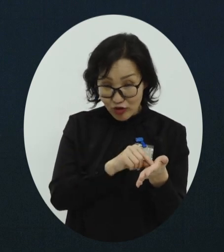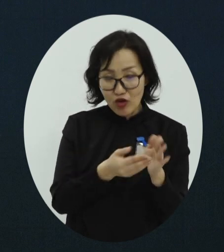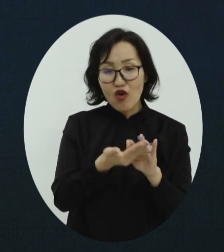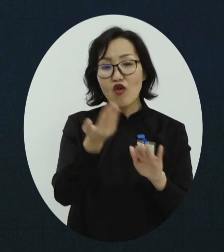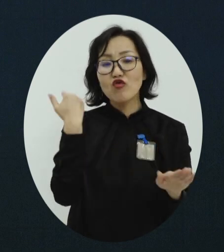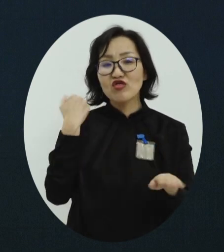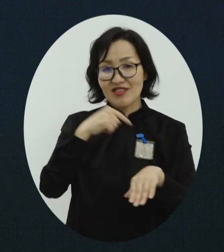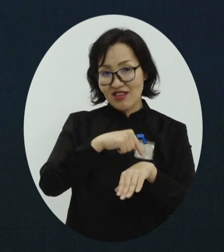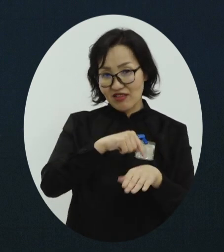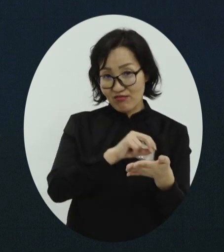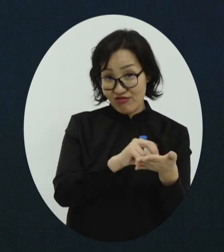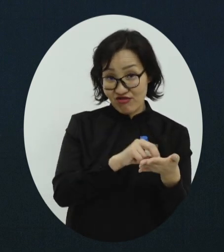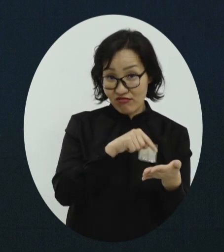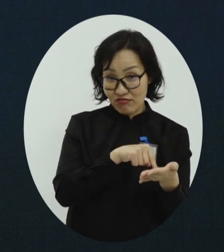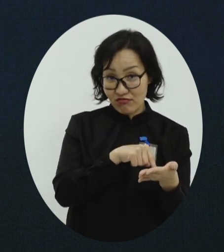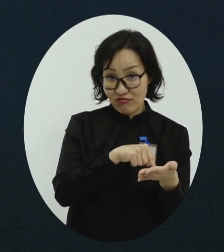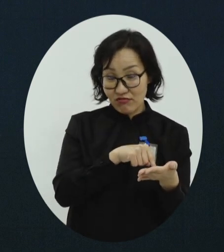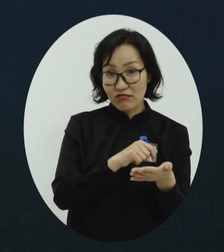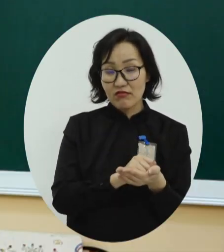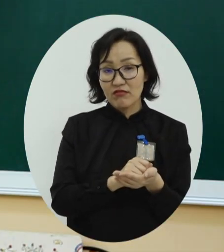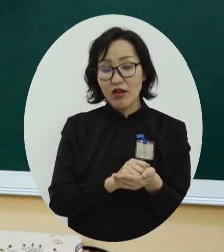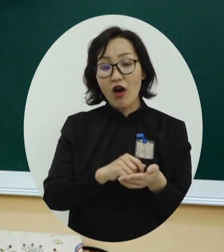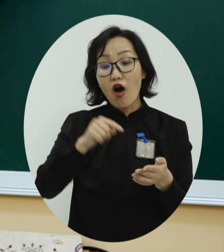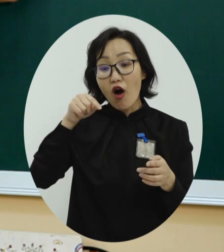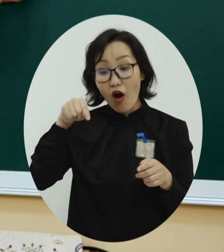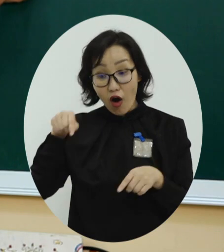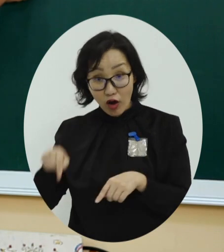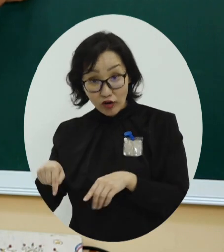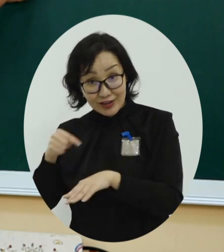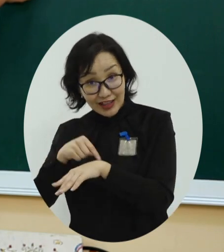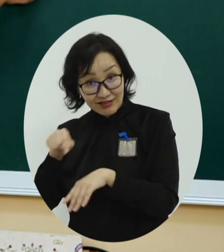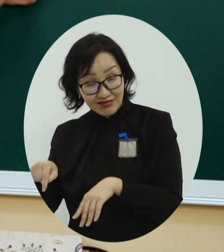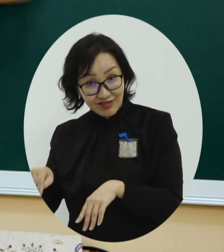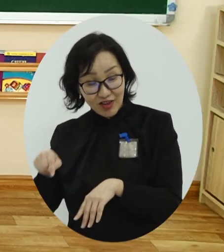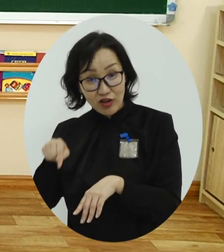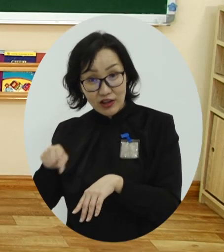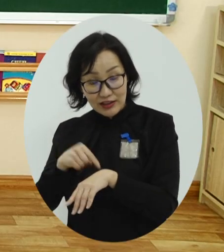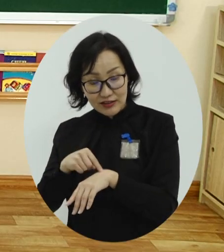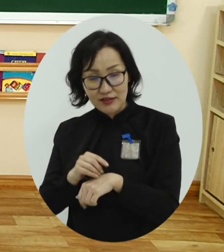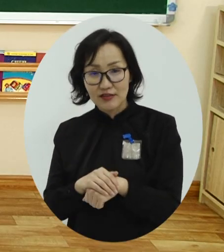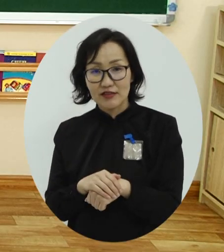явдлыг өнгөрсөн цагт бичдэг болоо одоо цагтаа